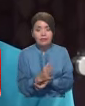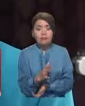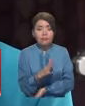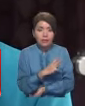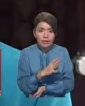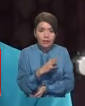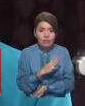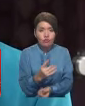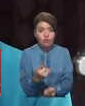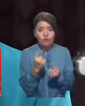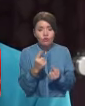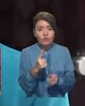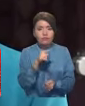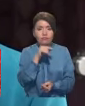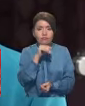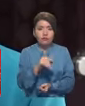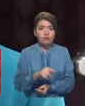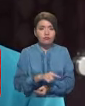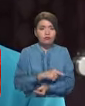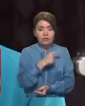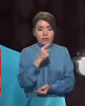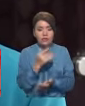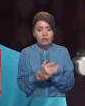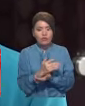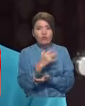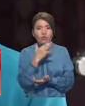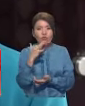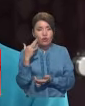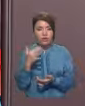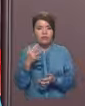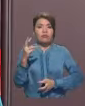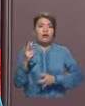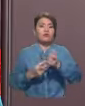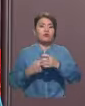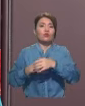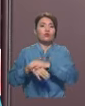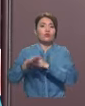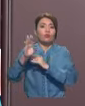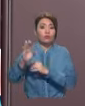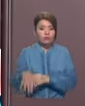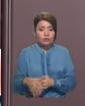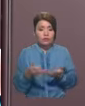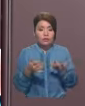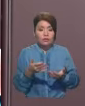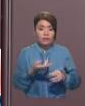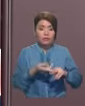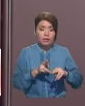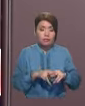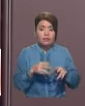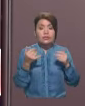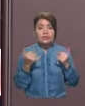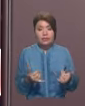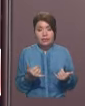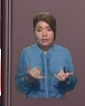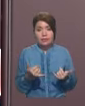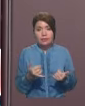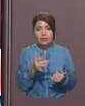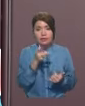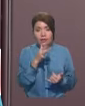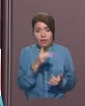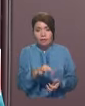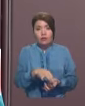есть крутые специалисты, но многие из них уходят на производство. И сейчас, я думаю, как раз наступает тот ренессанс